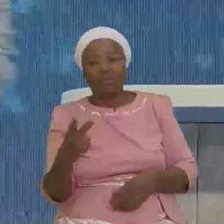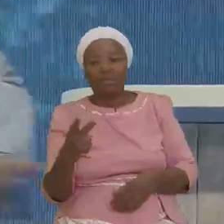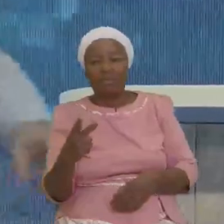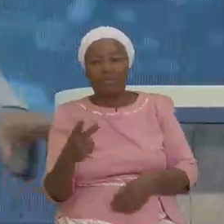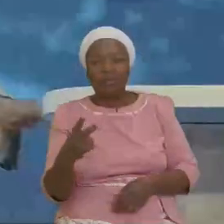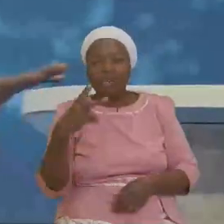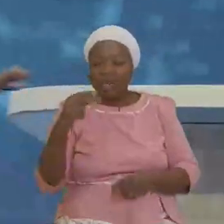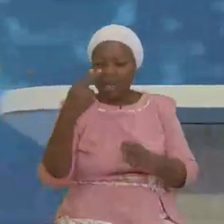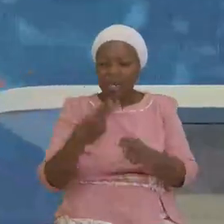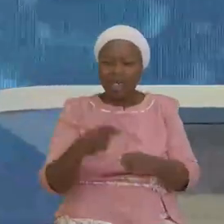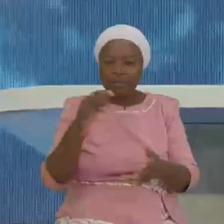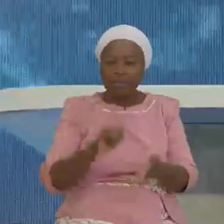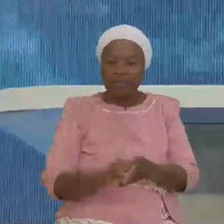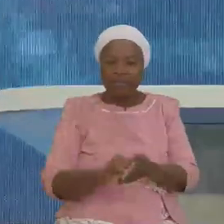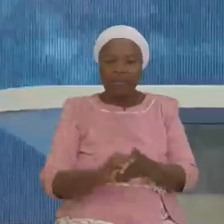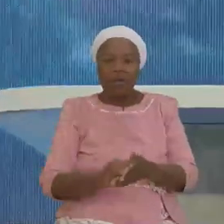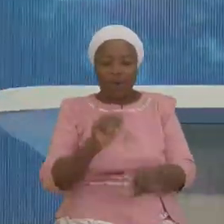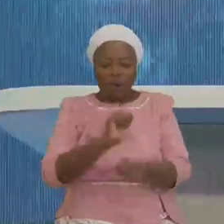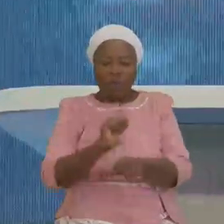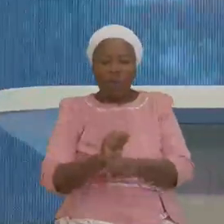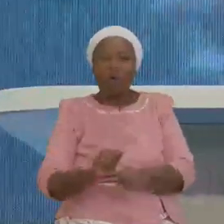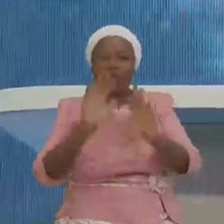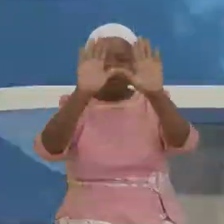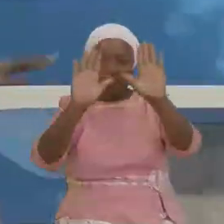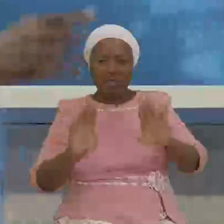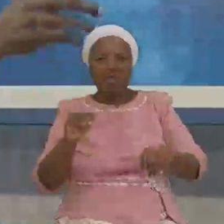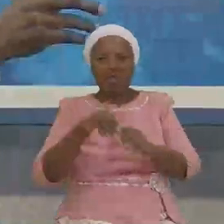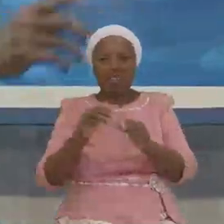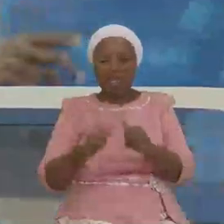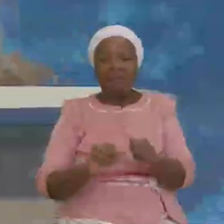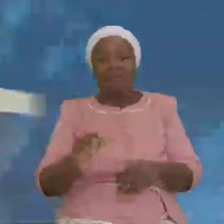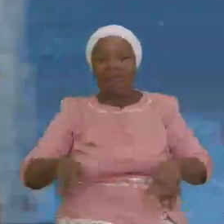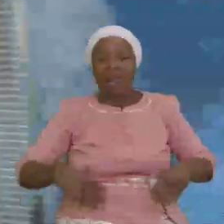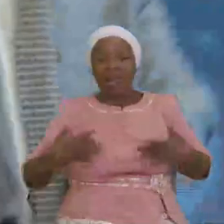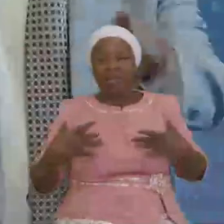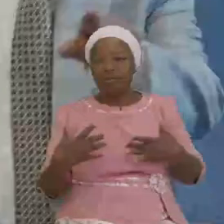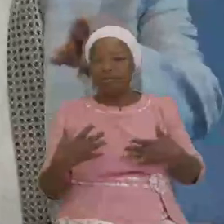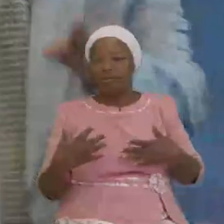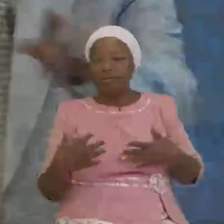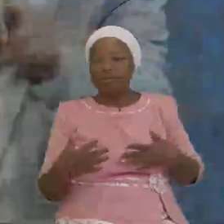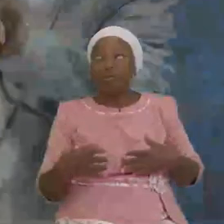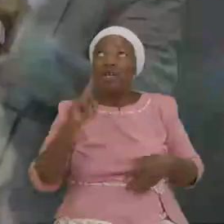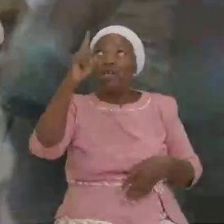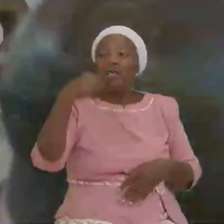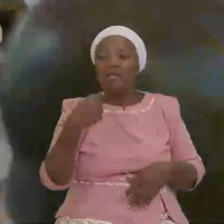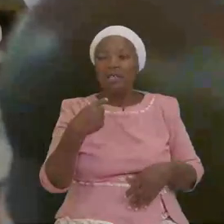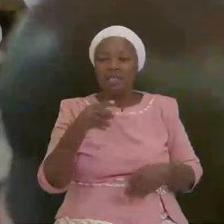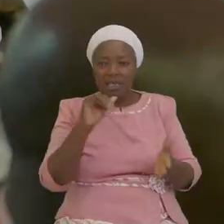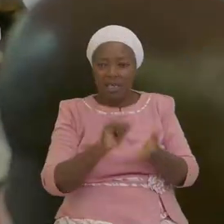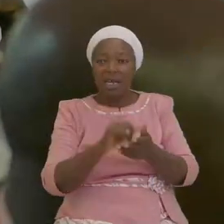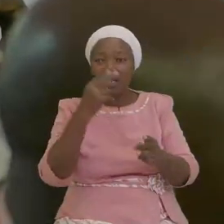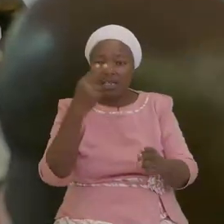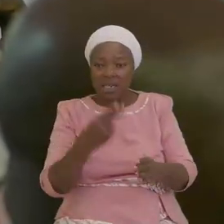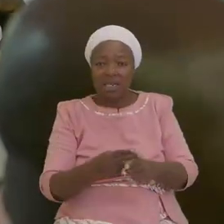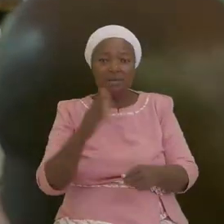le nom qui ouvre les yeux des aveugles, le nom qui fait des signes et des prodiges dans